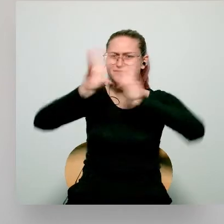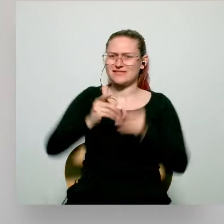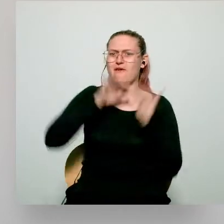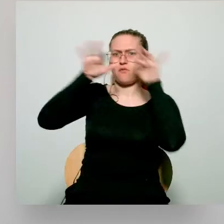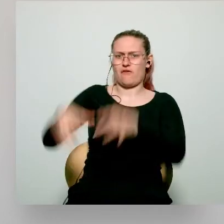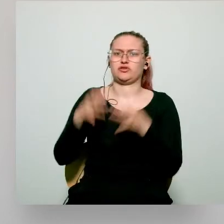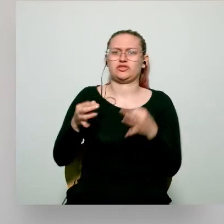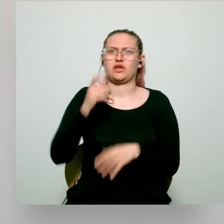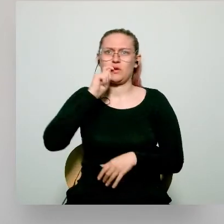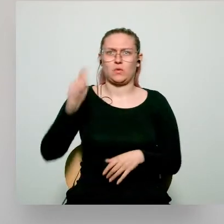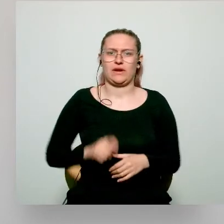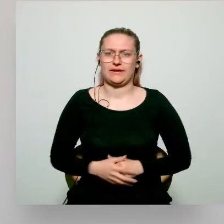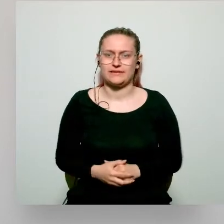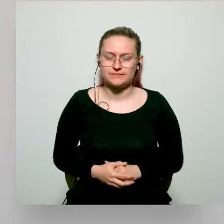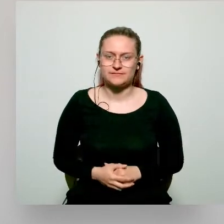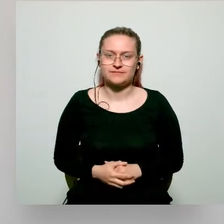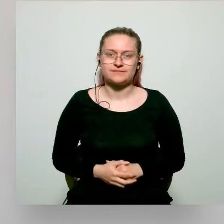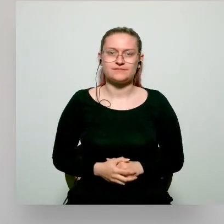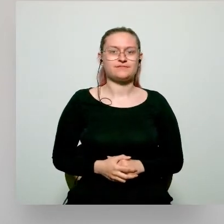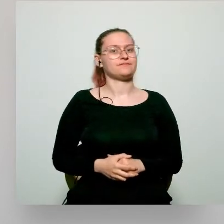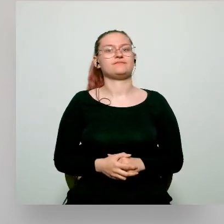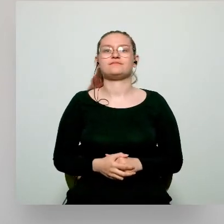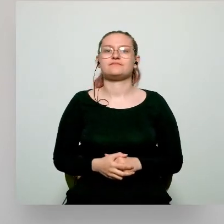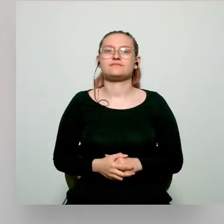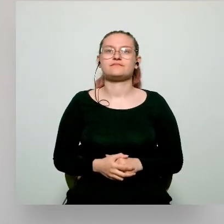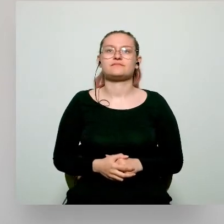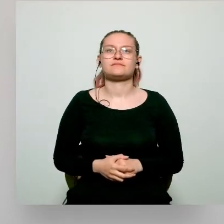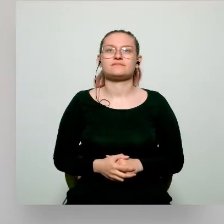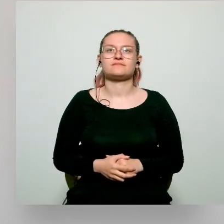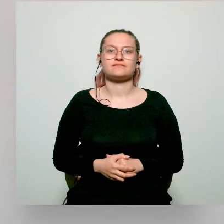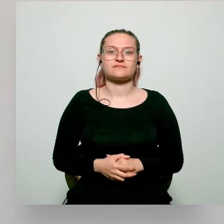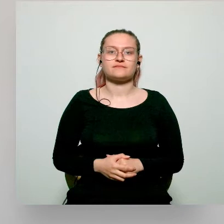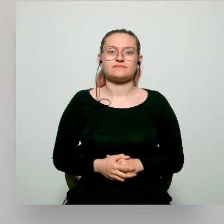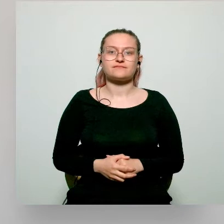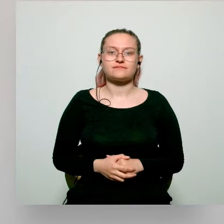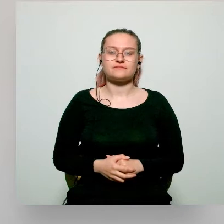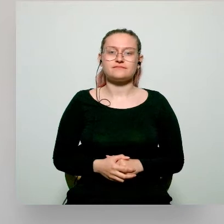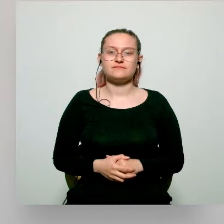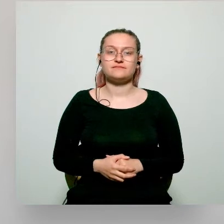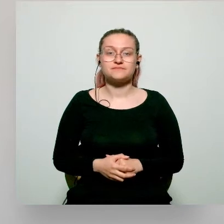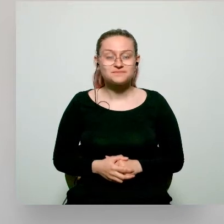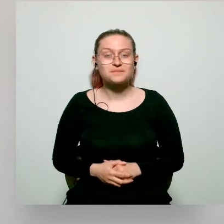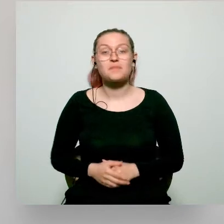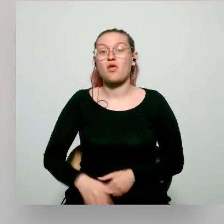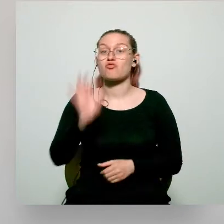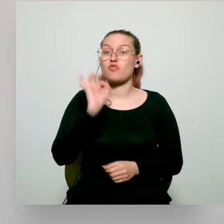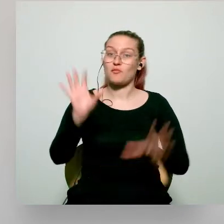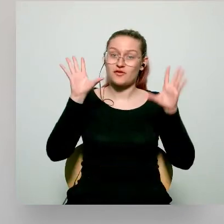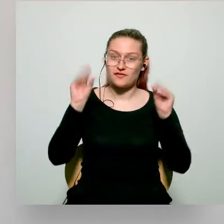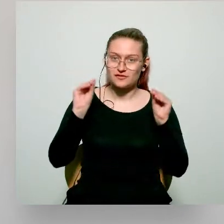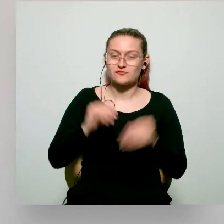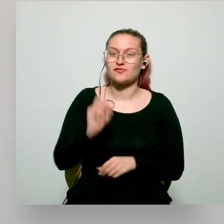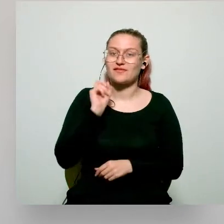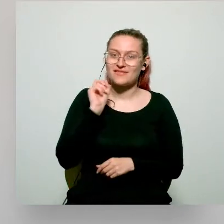Доброго вечора. Ну, так, власне, пан уже формулюючи... Добрий вечір. Так, власне,